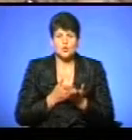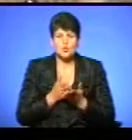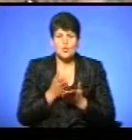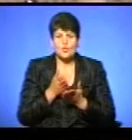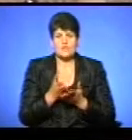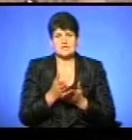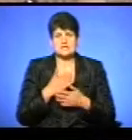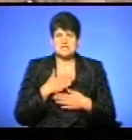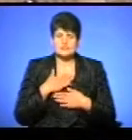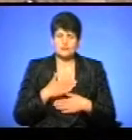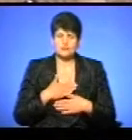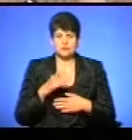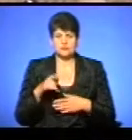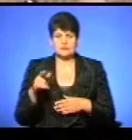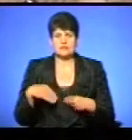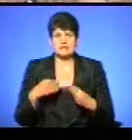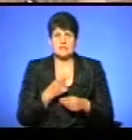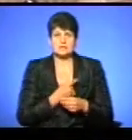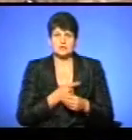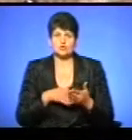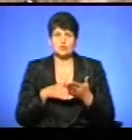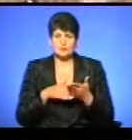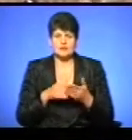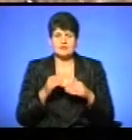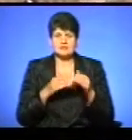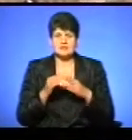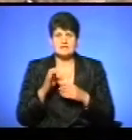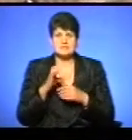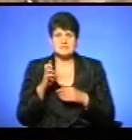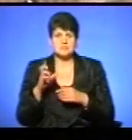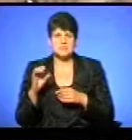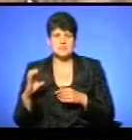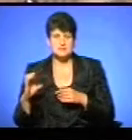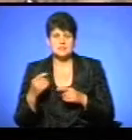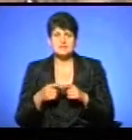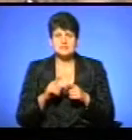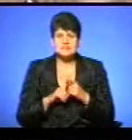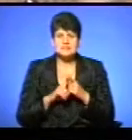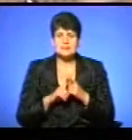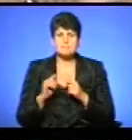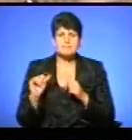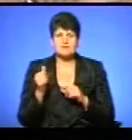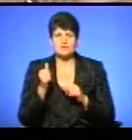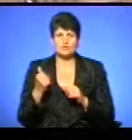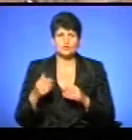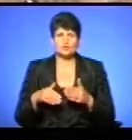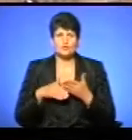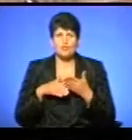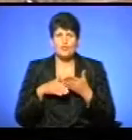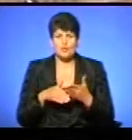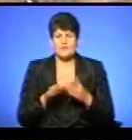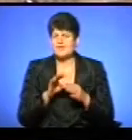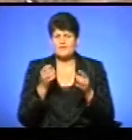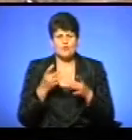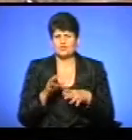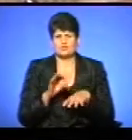пацієнтоорієнтованість, задоволеність пацієнта надання медичної допомоги. Класифікація ICPC дає, це класифікація первинної медичної допомоги, не просто діагнозів, як ми